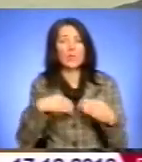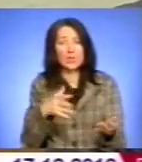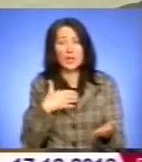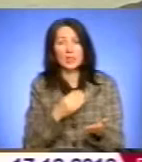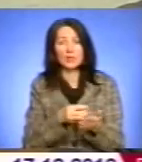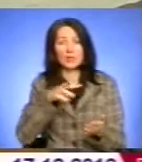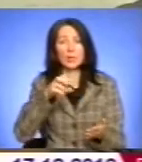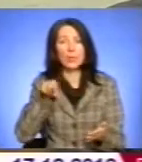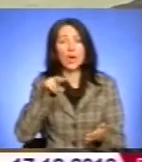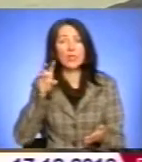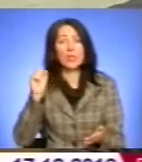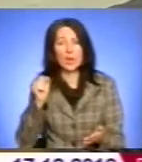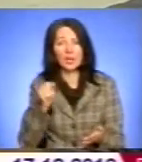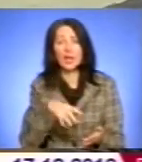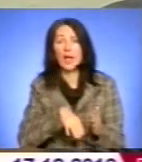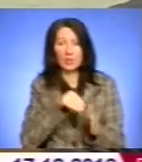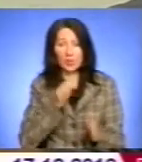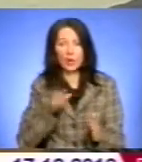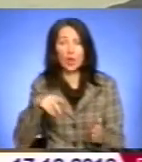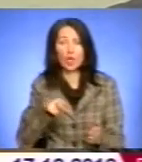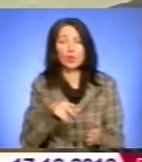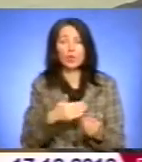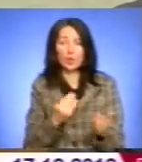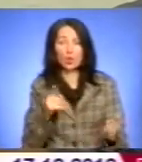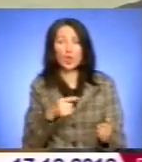тої політичної сили, з якої вони хочуть бути у Верховній Раді.